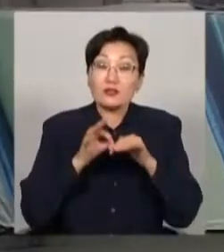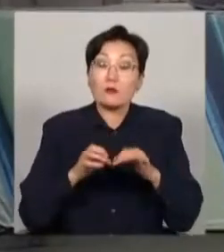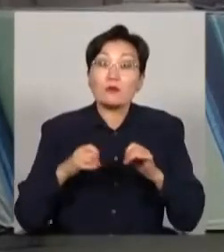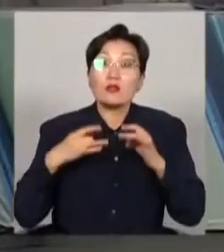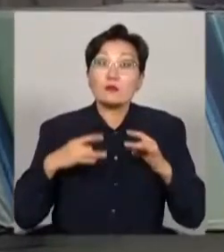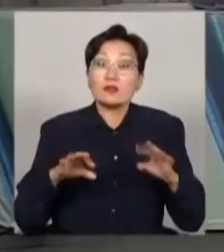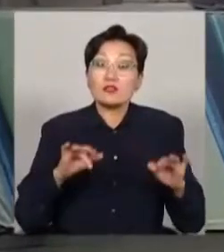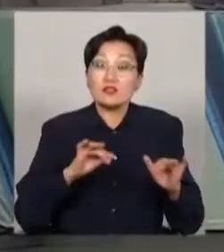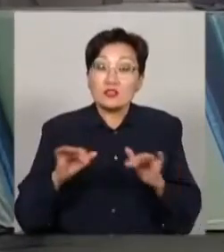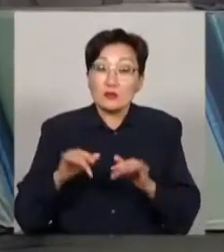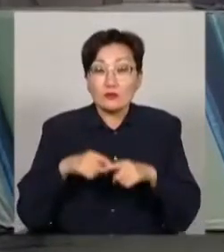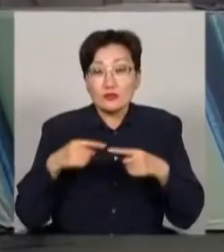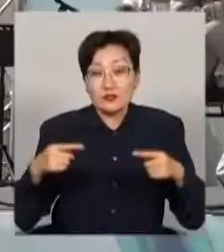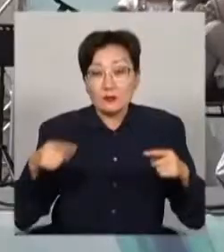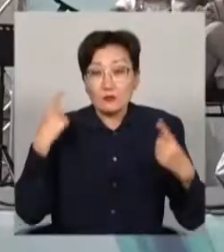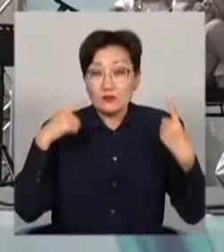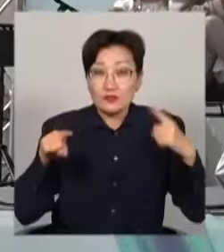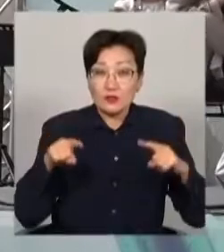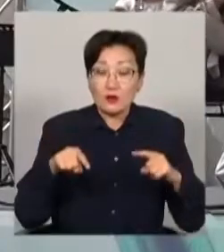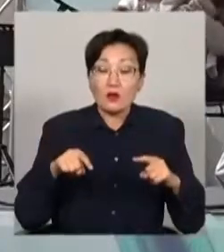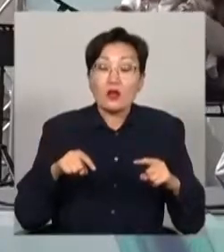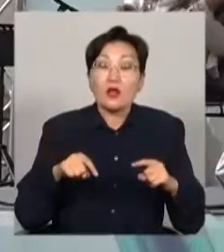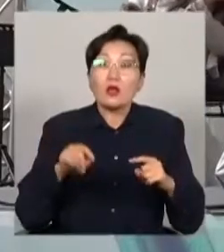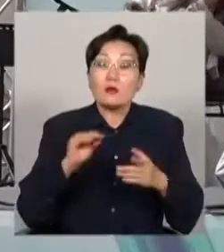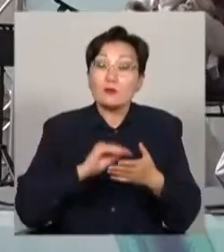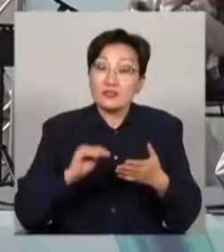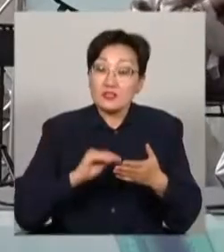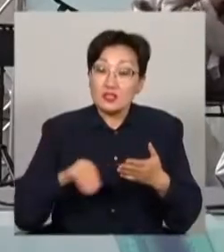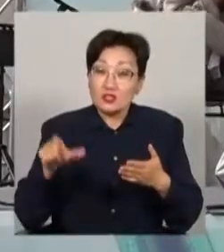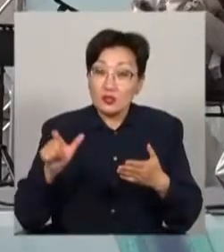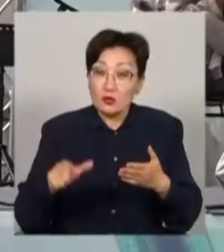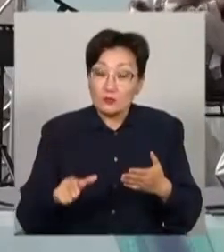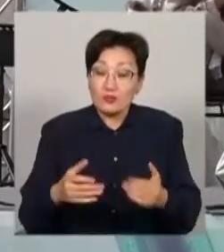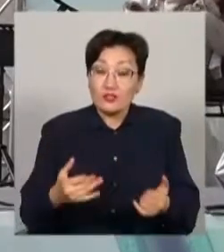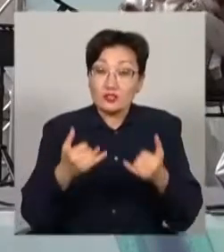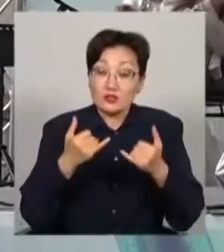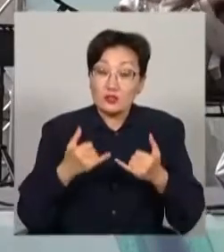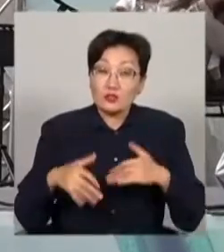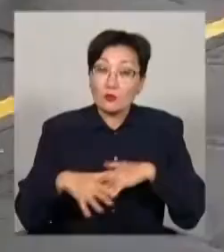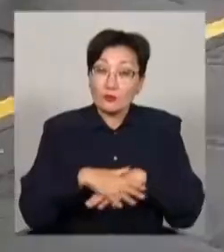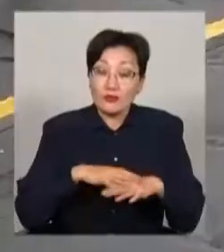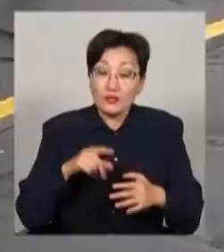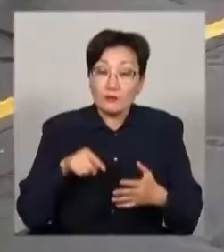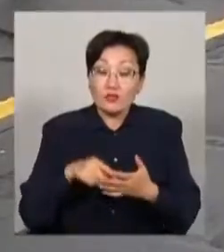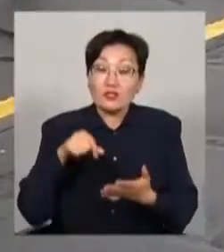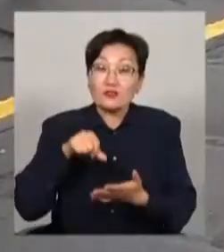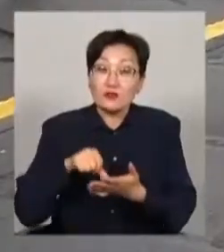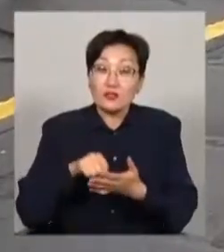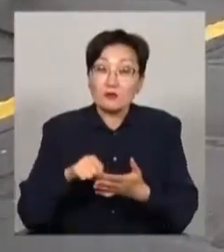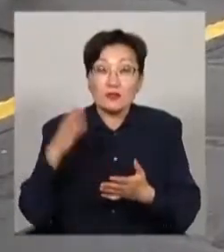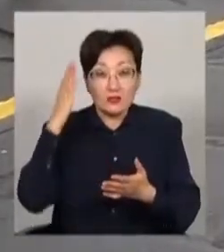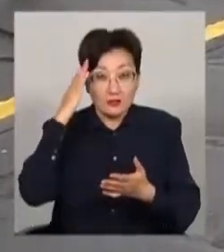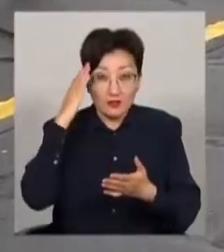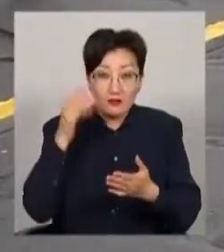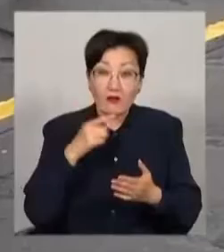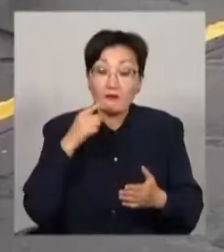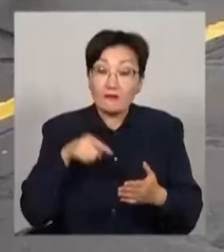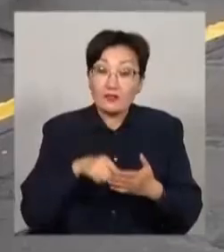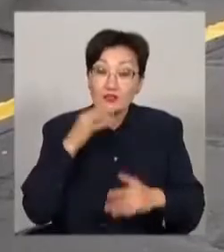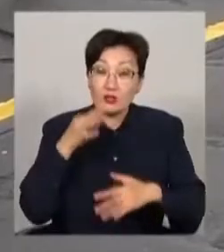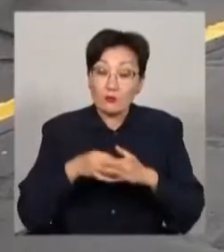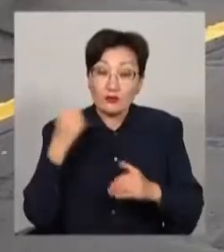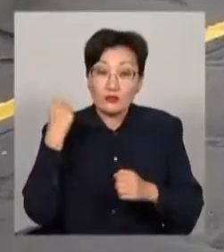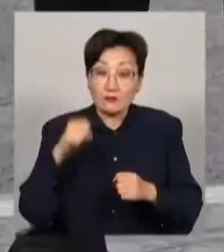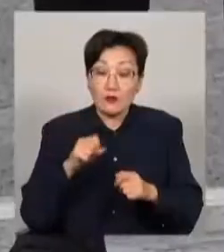праздничный концерт, разнообразные творческие номера писателей и поэтов. Гости и жители мегаполиса участвовали в интеллектуальных викторинах.